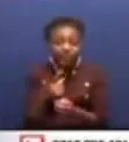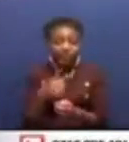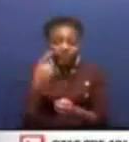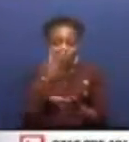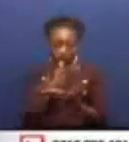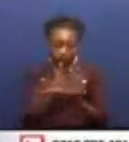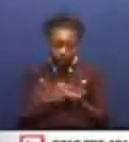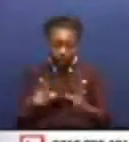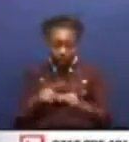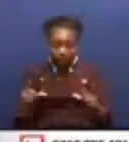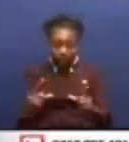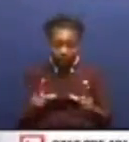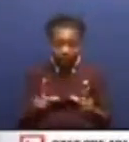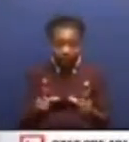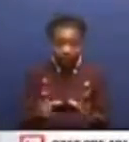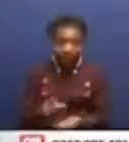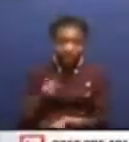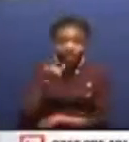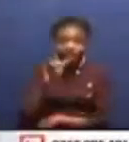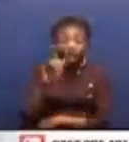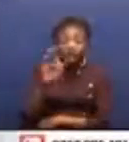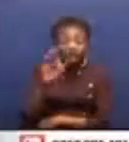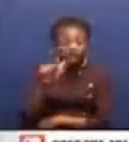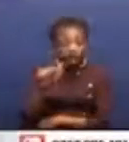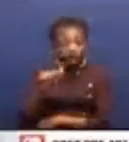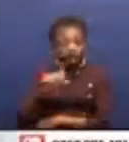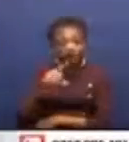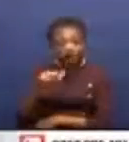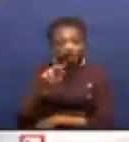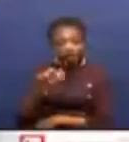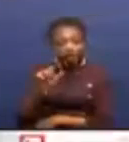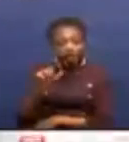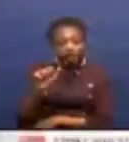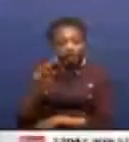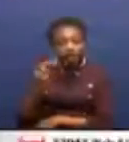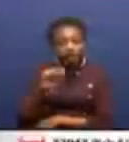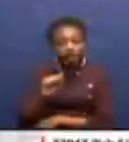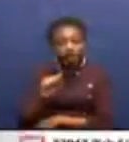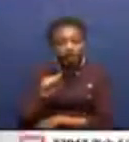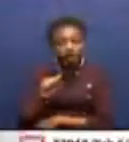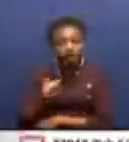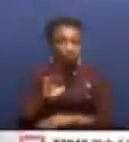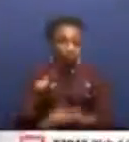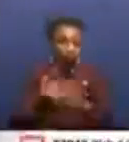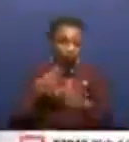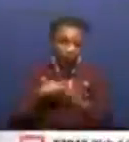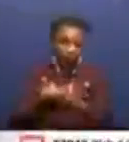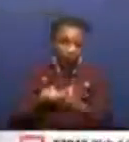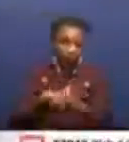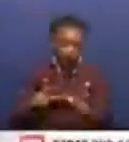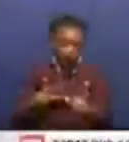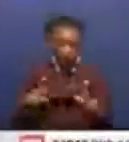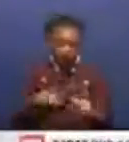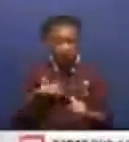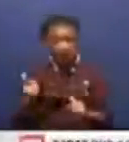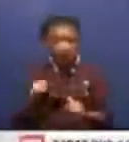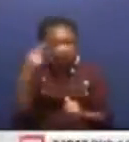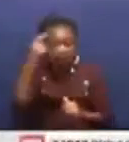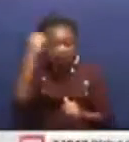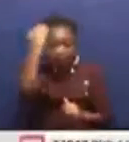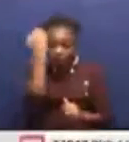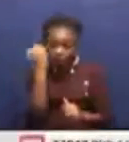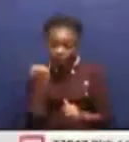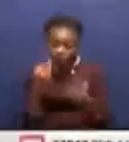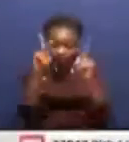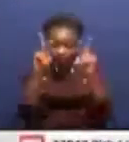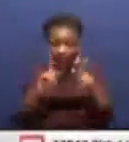vilivyokuwa vimenyakuliwa ni Taifa Gardens chenye thamani ya shilingi milioni 370. Vilevile ardhi iliyojengwa mahakama ya Kisumu yenye thamani ya